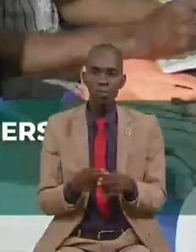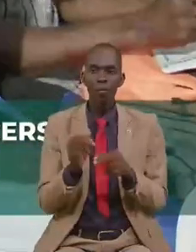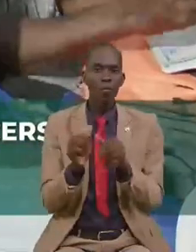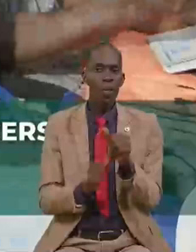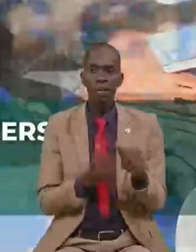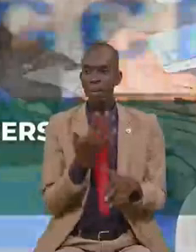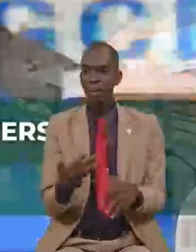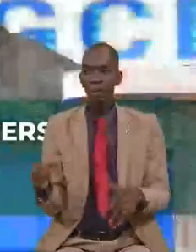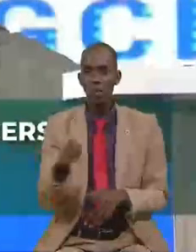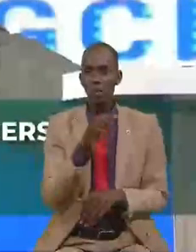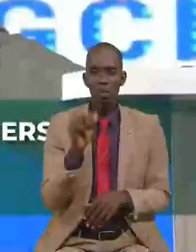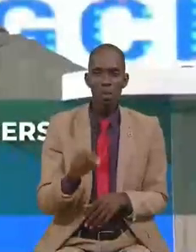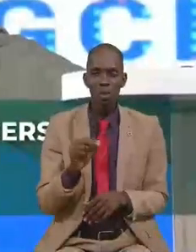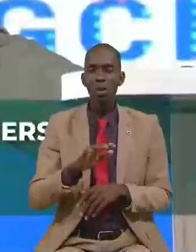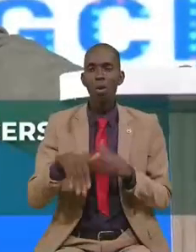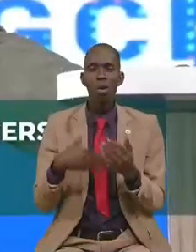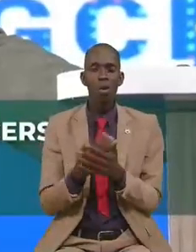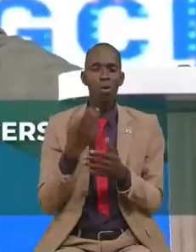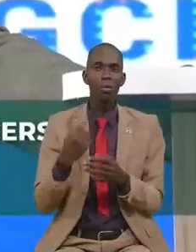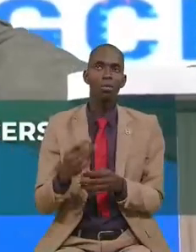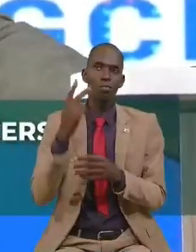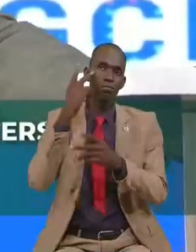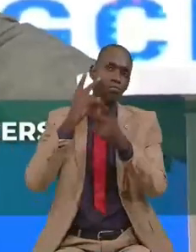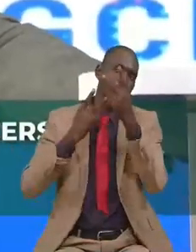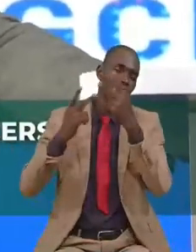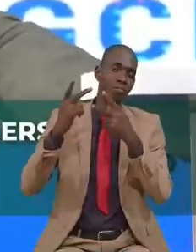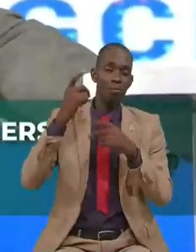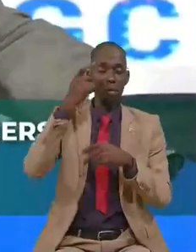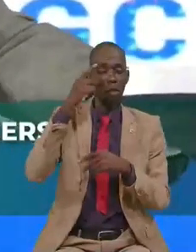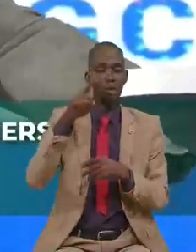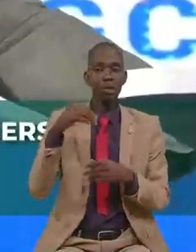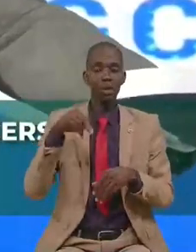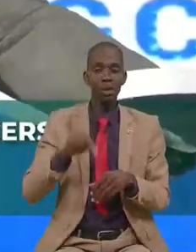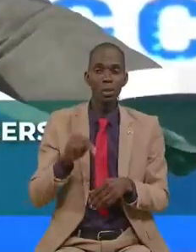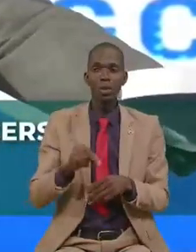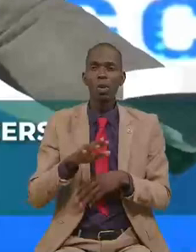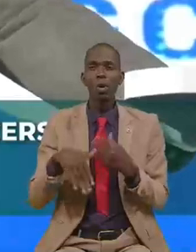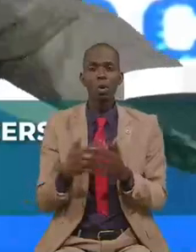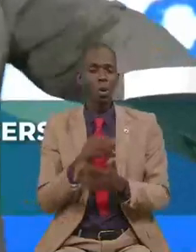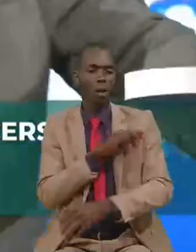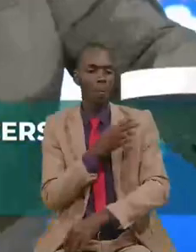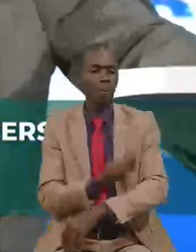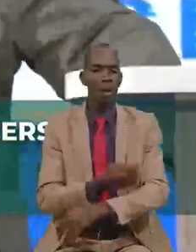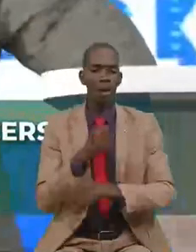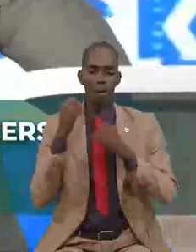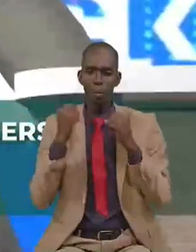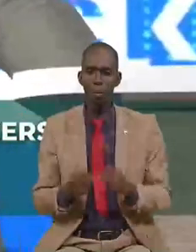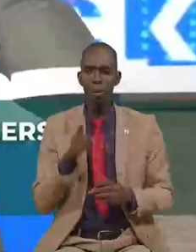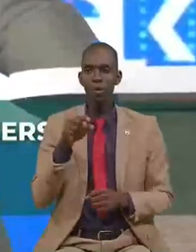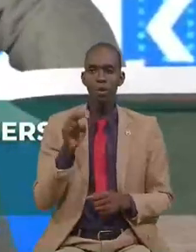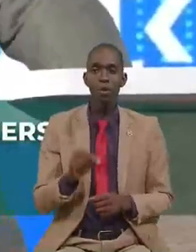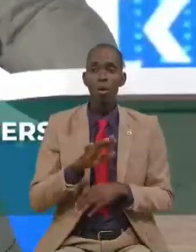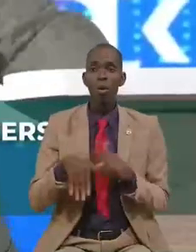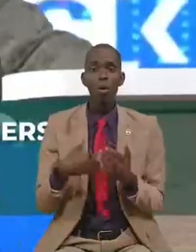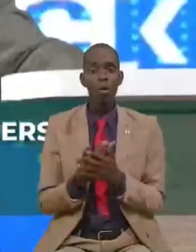Tout ce dont tu as besoin, toute la perception dont tu as besoin, la foi dont tu as besoin, la puissance dont tu as besoin,